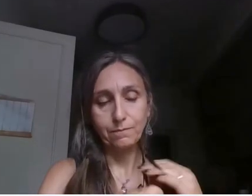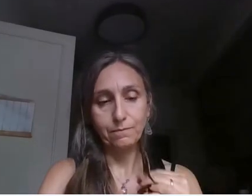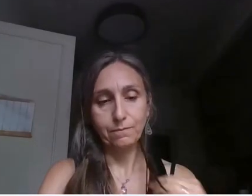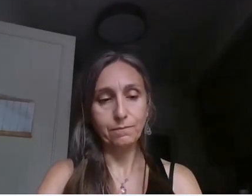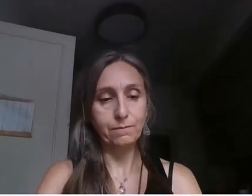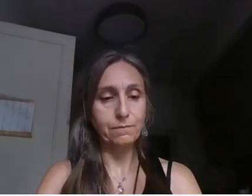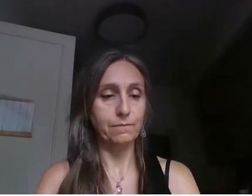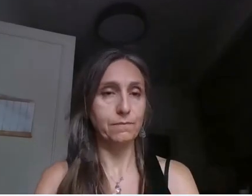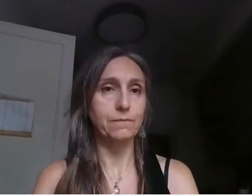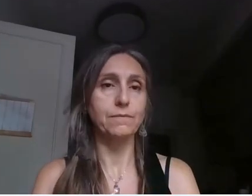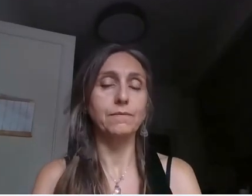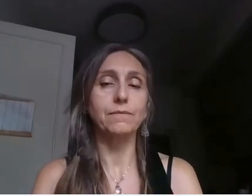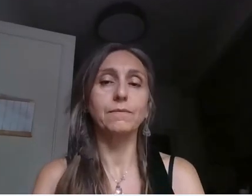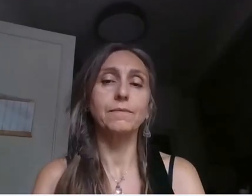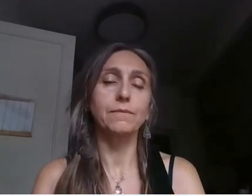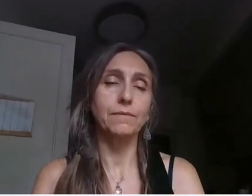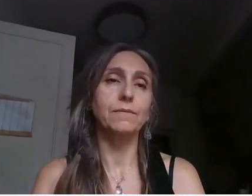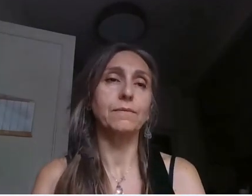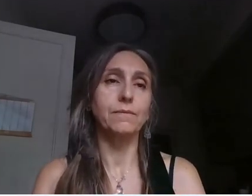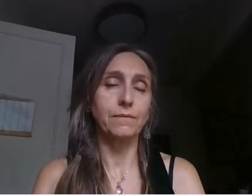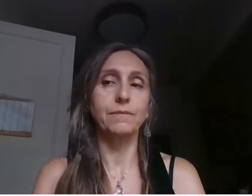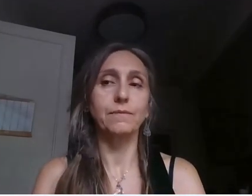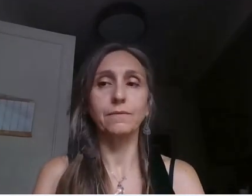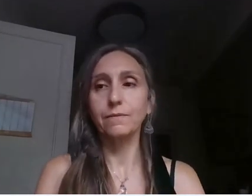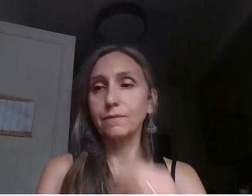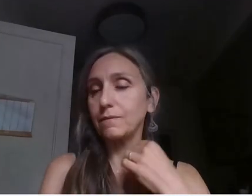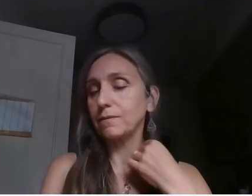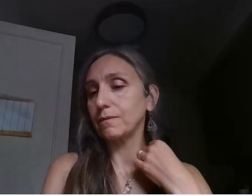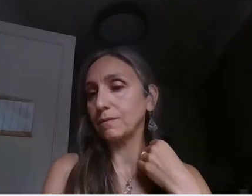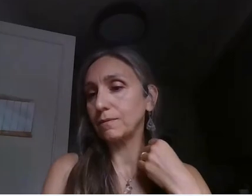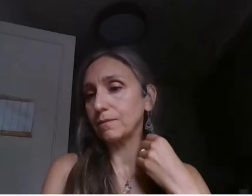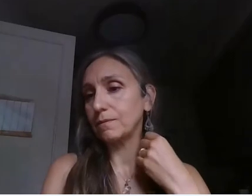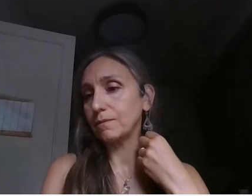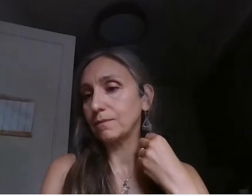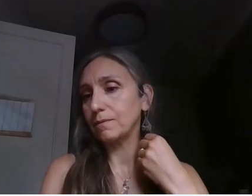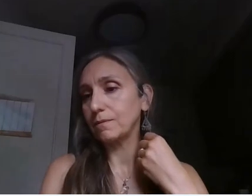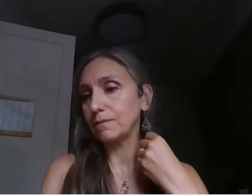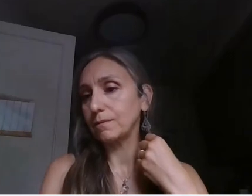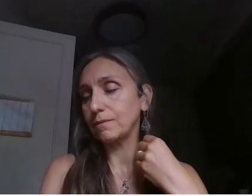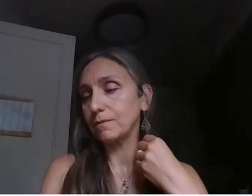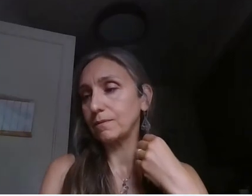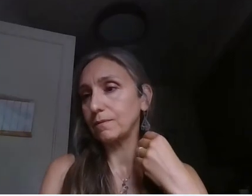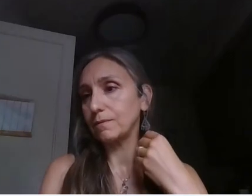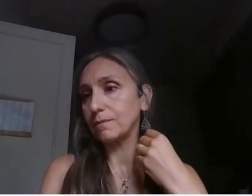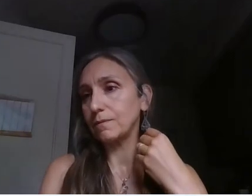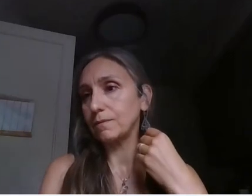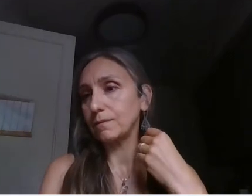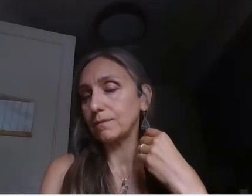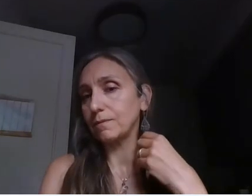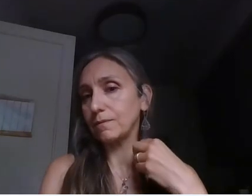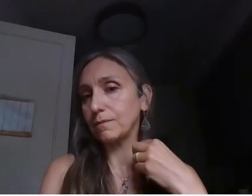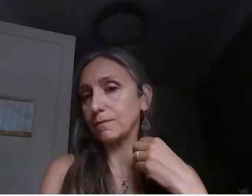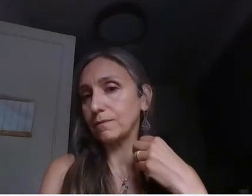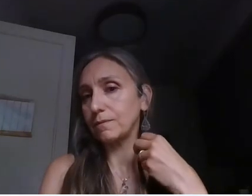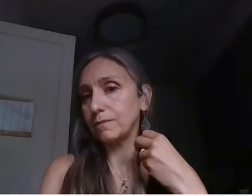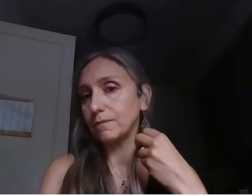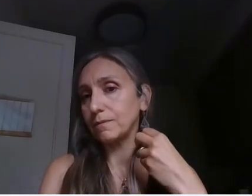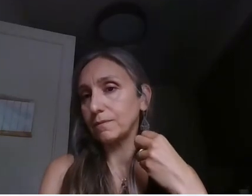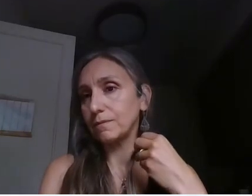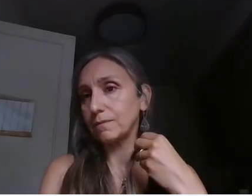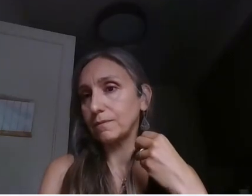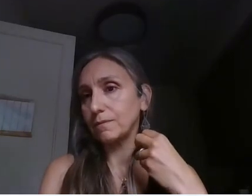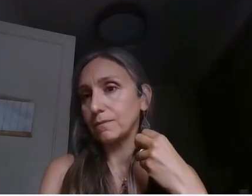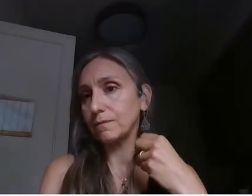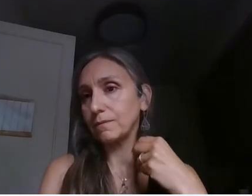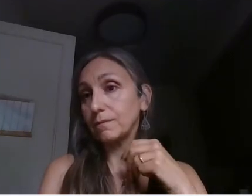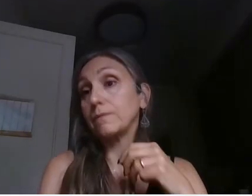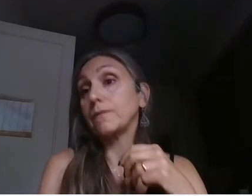permettono, ma solo se appoggi il risultato con lo sfondo di Google. Questo perché? Perché ovviamente,